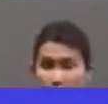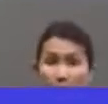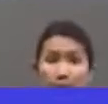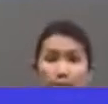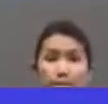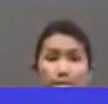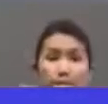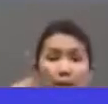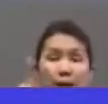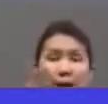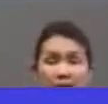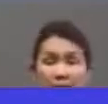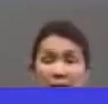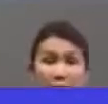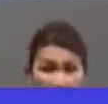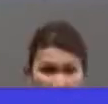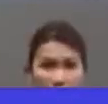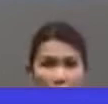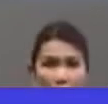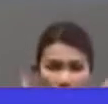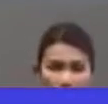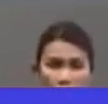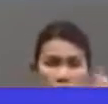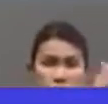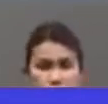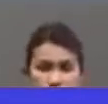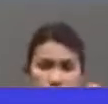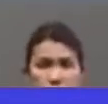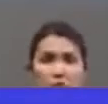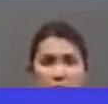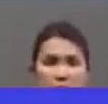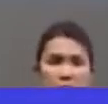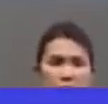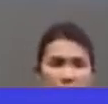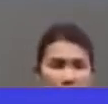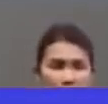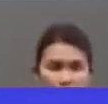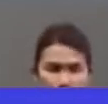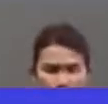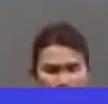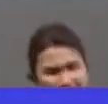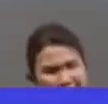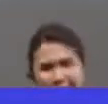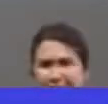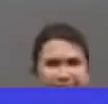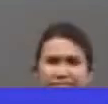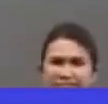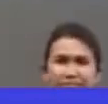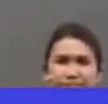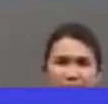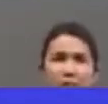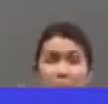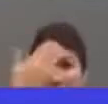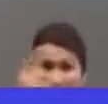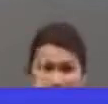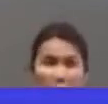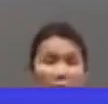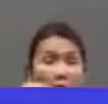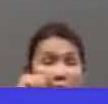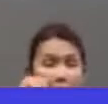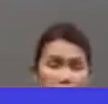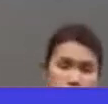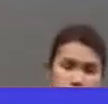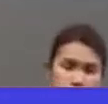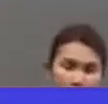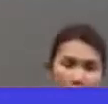องคาดว่าก็จะไม่น้อยไปกว่านั้นนะคะเพราะว่าค่าครองชีพอะไรต่างๆมันก็ขยับตัวขึ้น